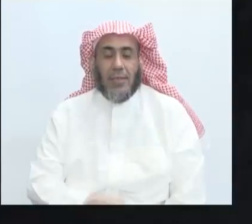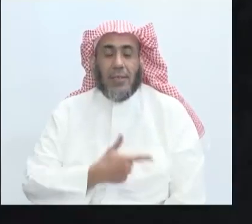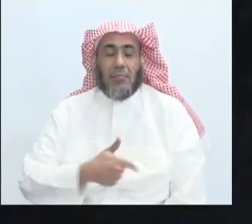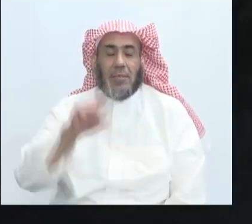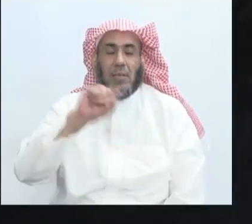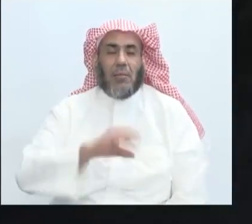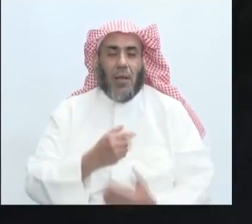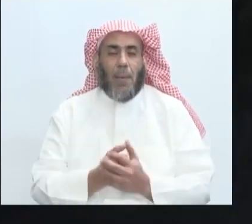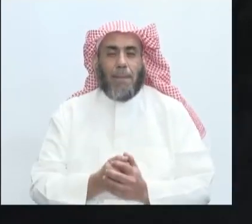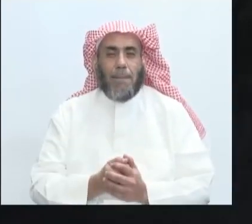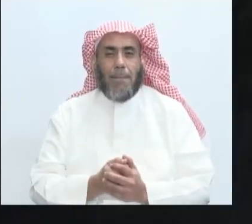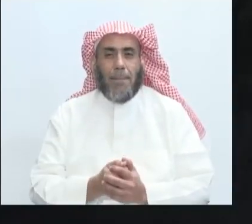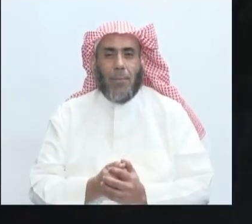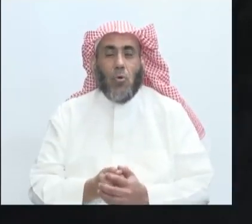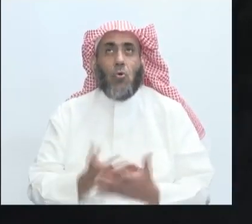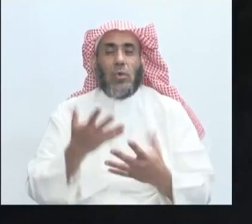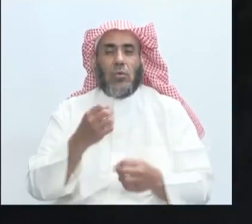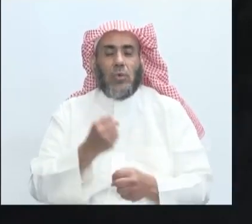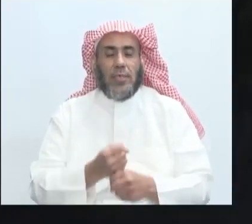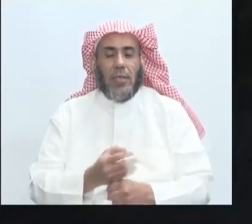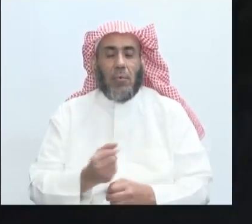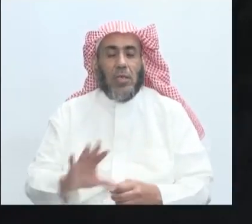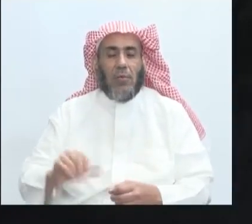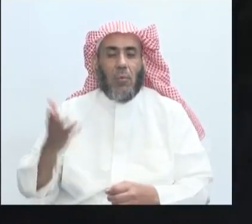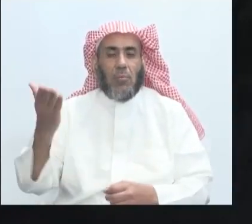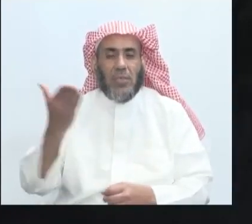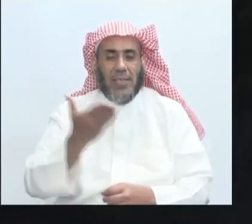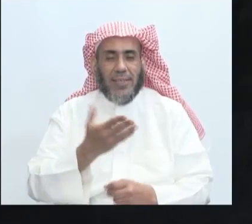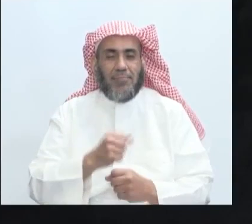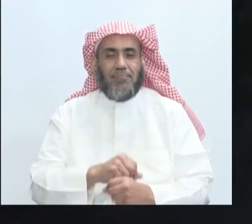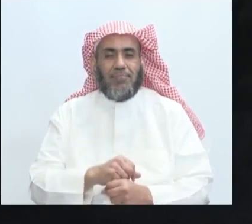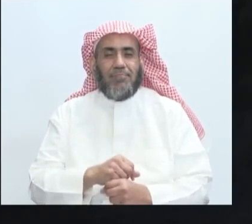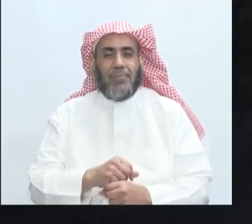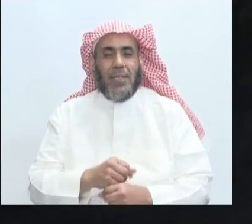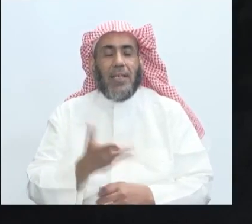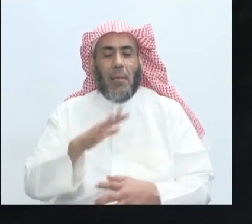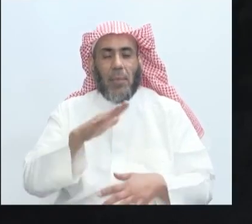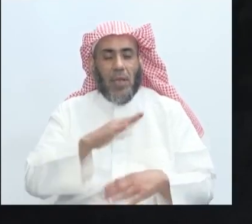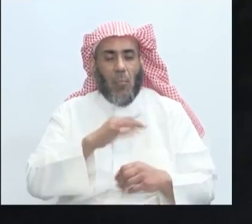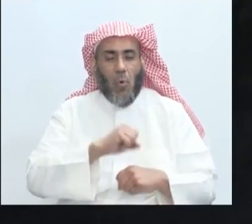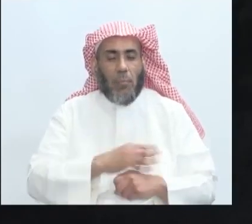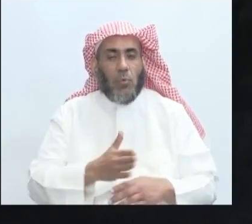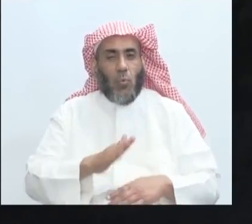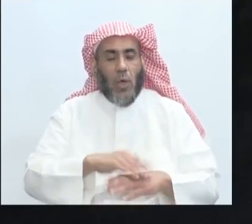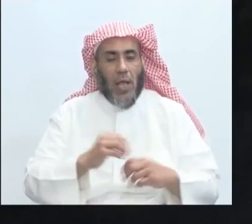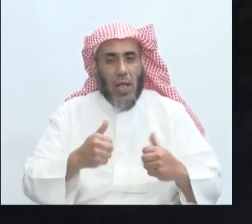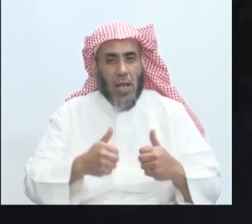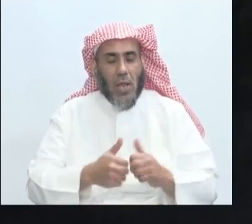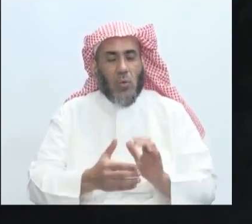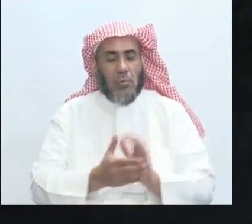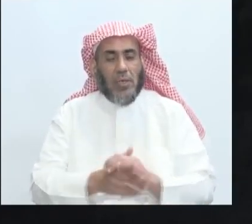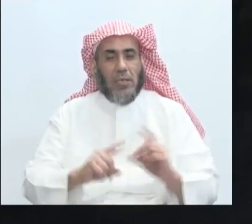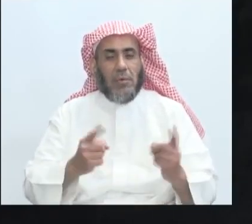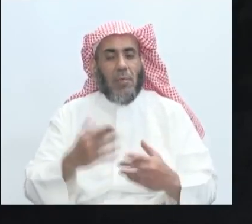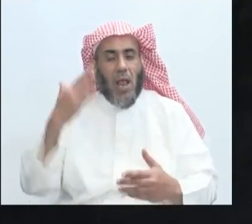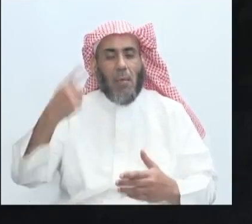بسم الله الرحمن الرحيم والصلاه والسلام على اشرف الانبياء والمرسلين نبينا محمد وعلى اله وصحبه